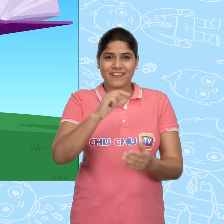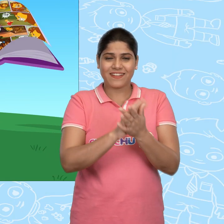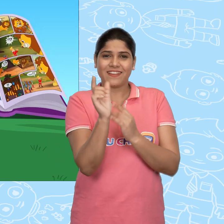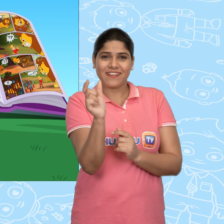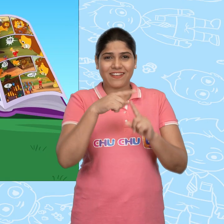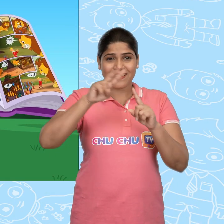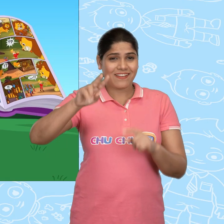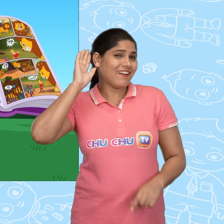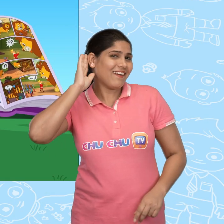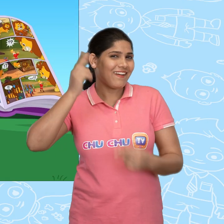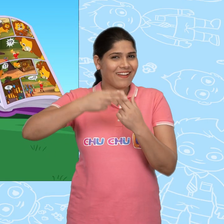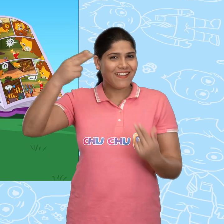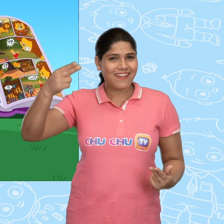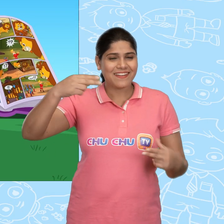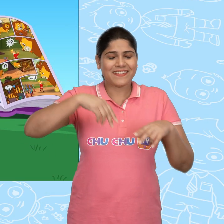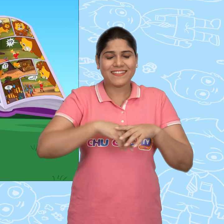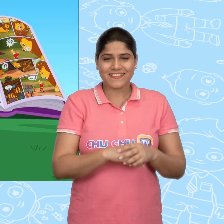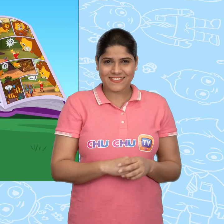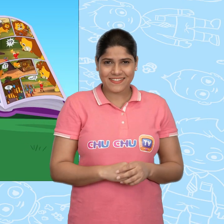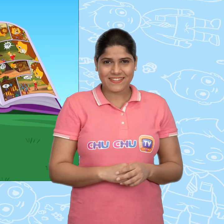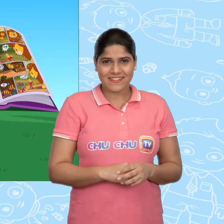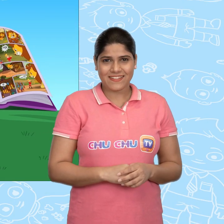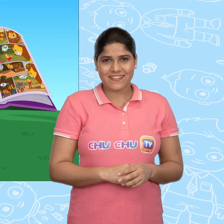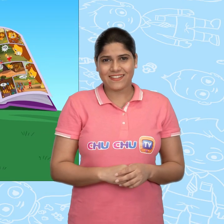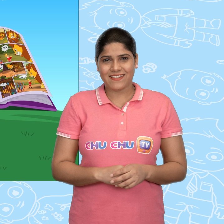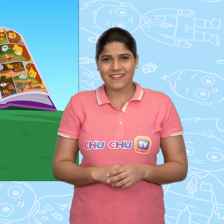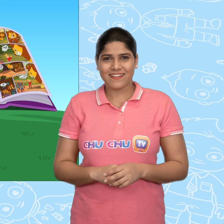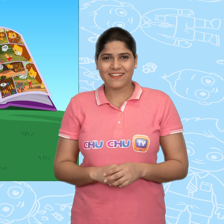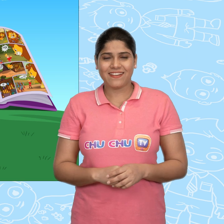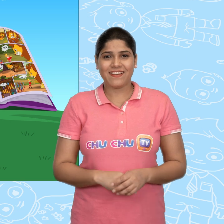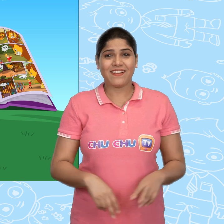चूचू टीवी सुनो कहानियाँ।